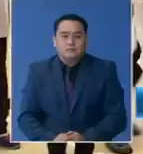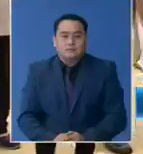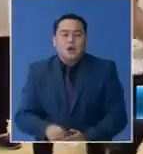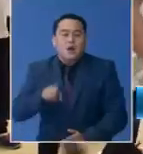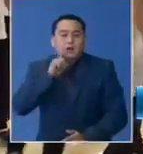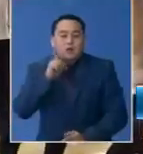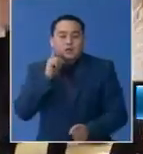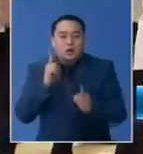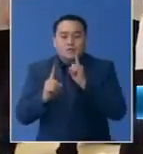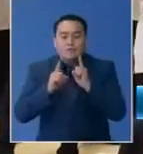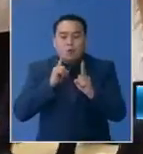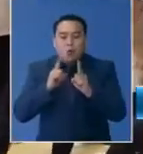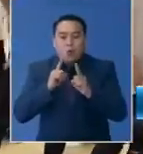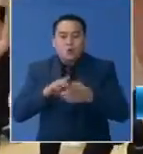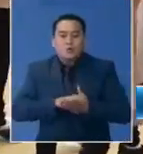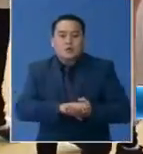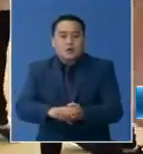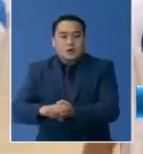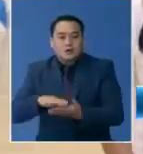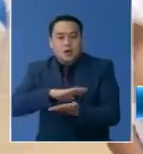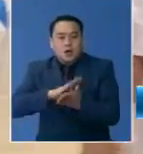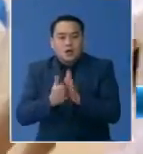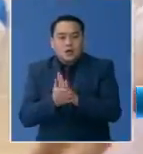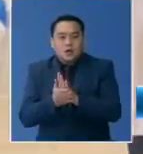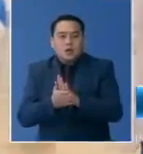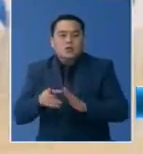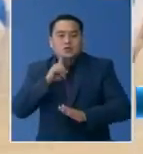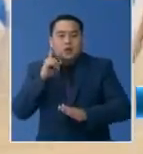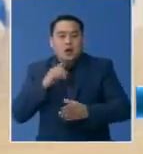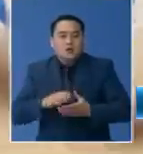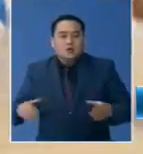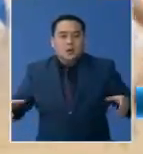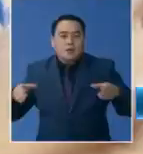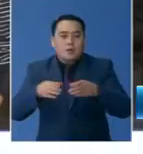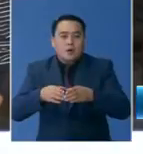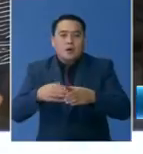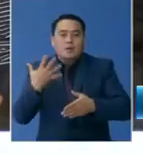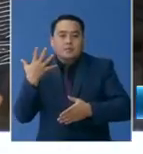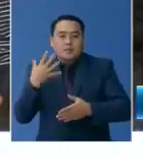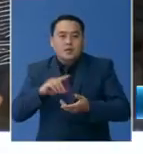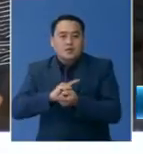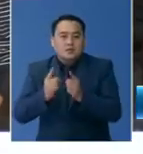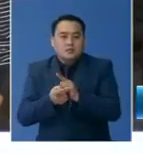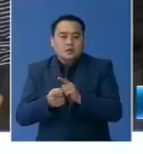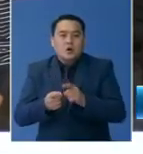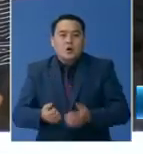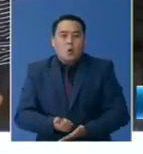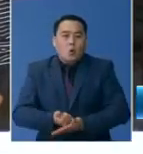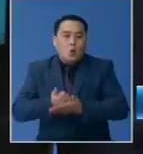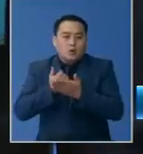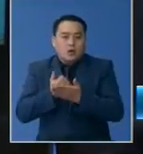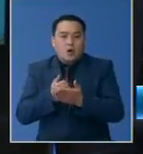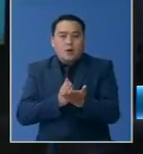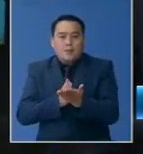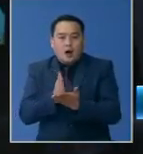Жастар форумы елбасының бейбітшілік пен келісім саясаты айналасына жастарды біріктіруге, бес институционалды реформаны қолдауға бағытталған.